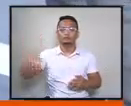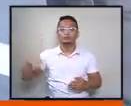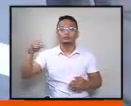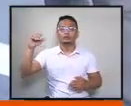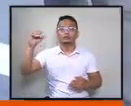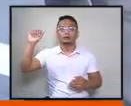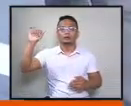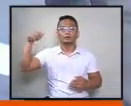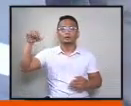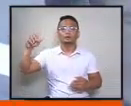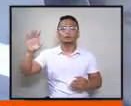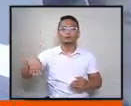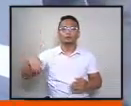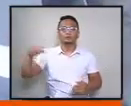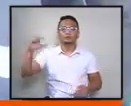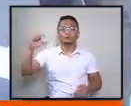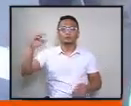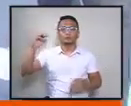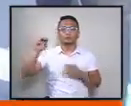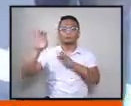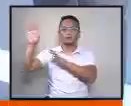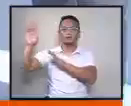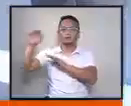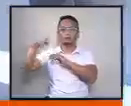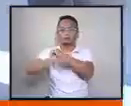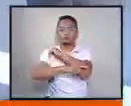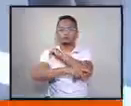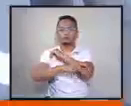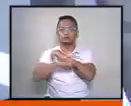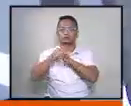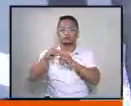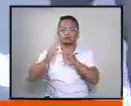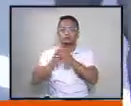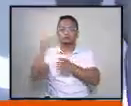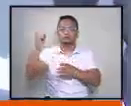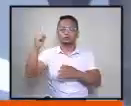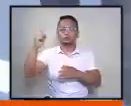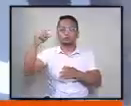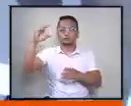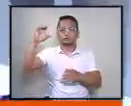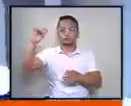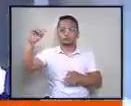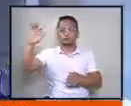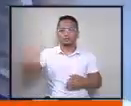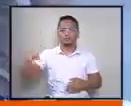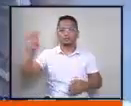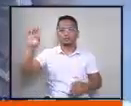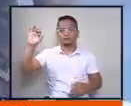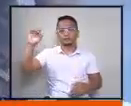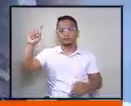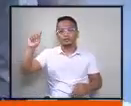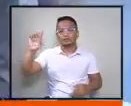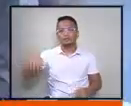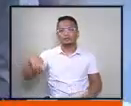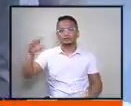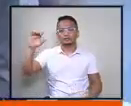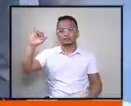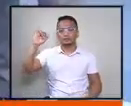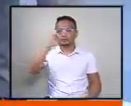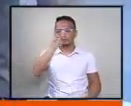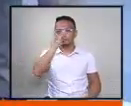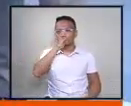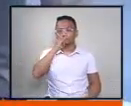Mountain Province. Signal number 1 naman sa Cagayan, Apayao, Abra, Kalinga, Benguet, Ilocos Norte, Ilocos Sur, La